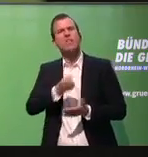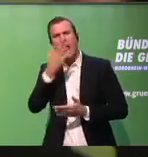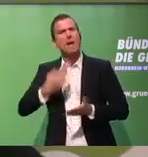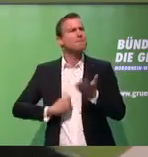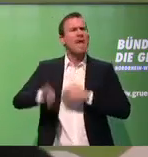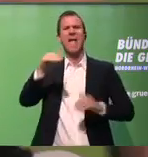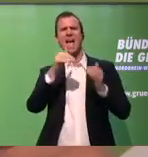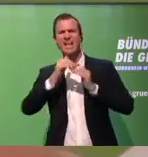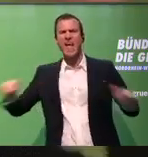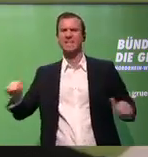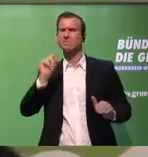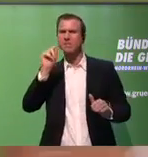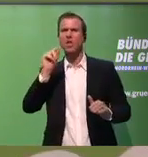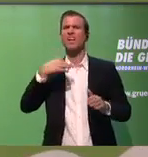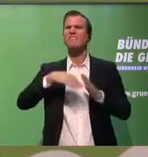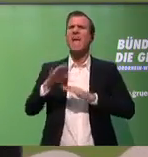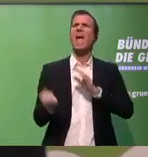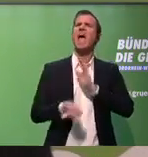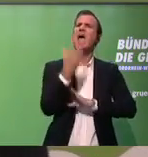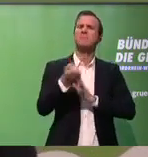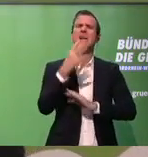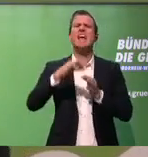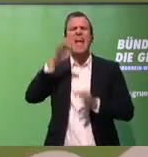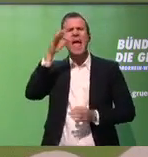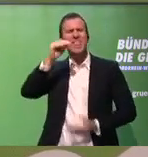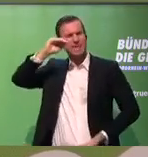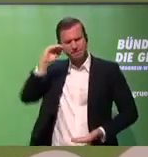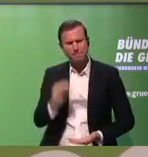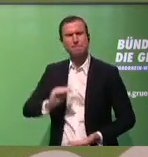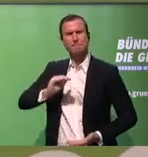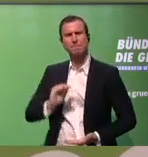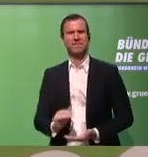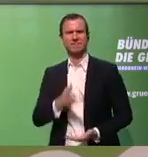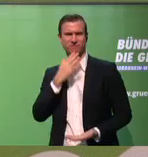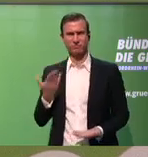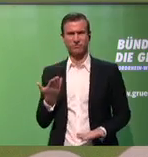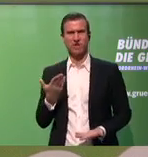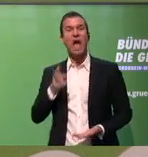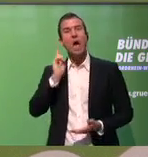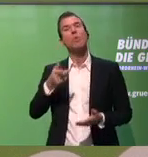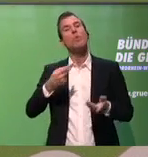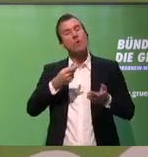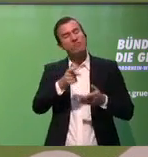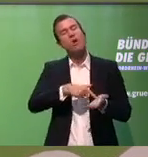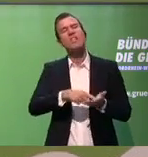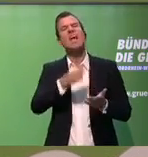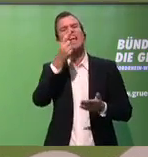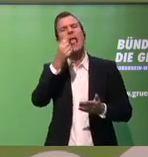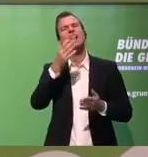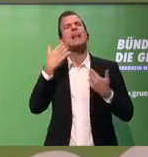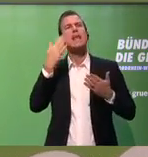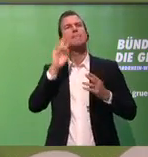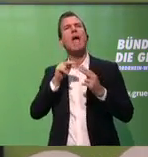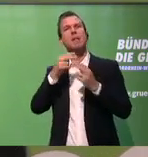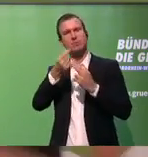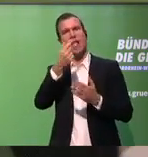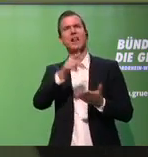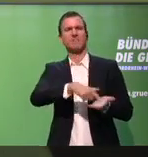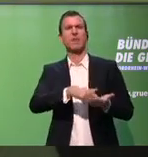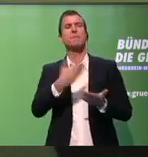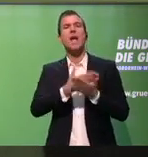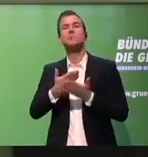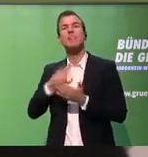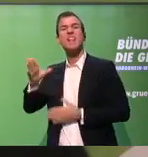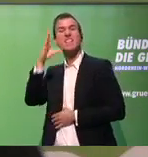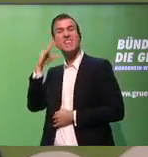also noch weniger Gradziele. Sie fordern eben aber auch Gelder für die Klimaanpassung. Denn es ist ganz klar, dass zum Beispiel die